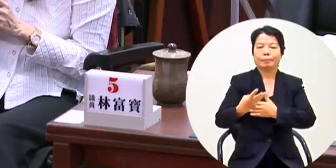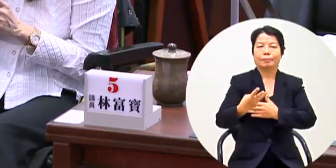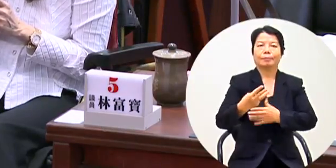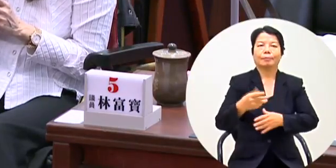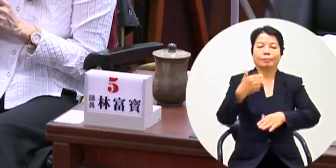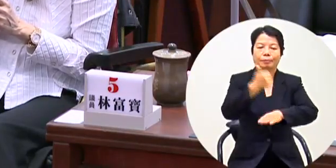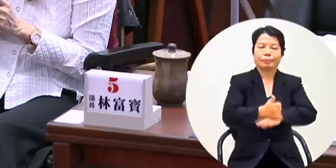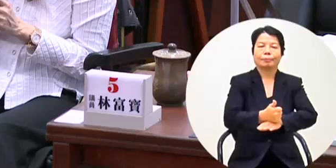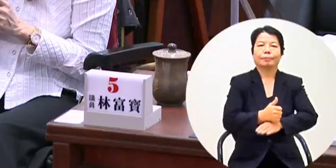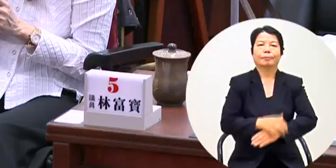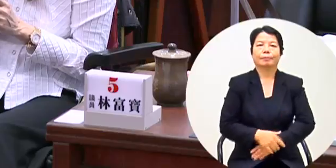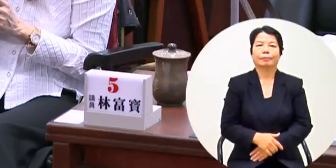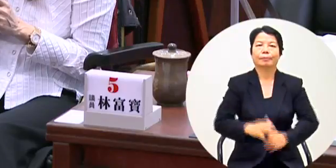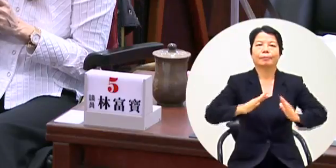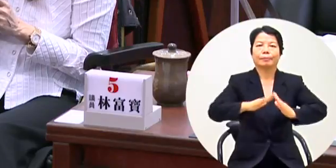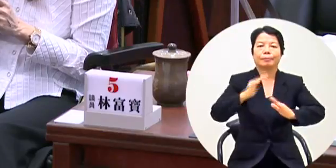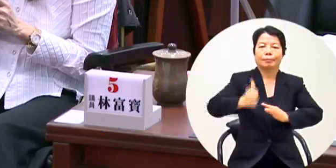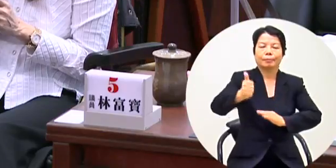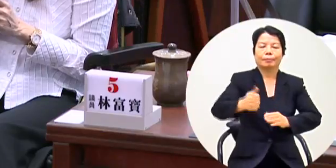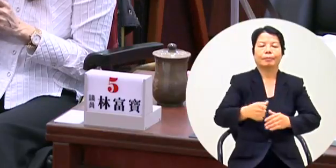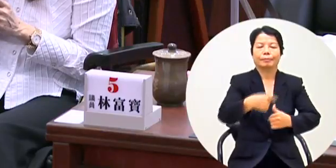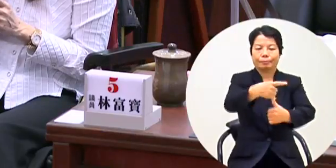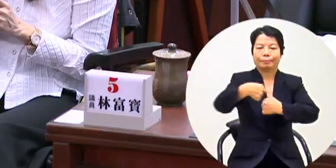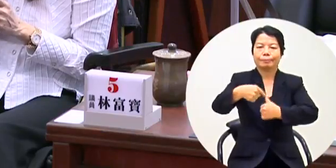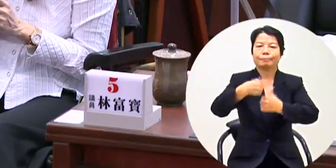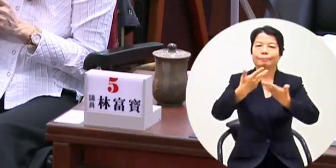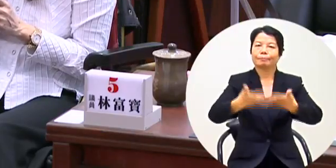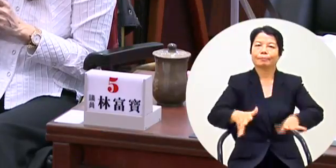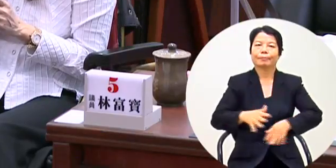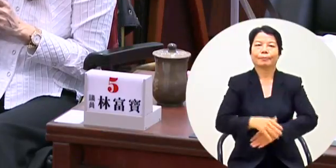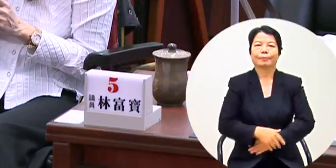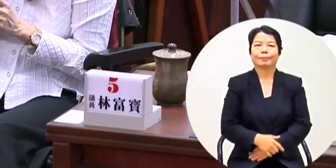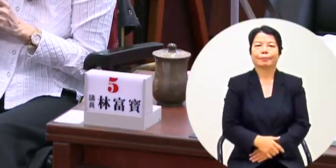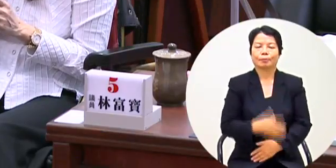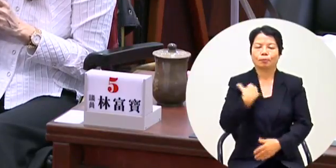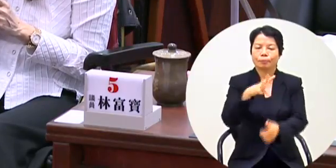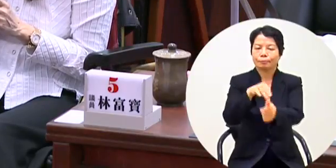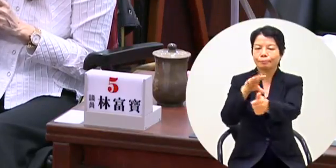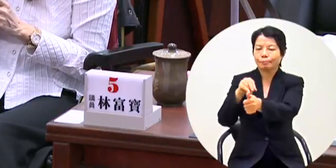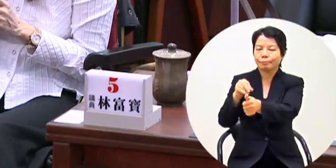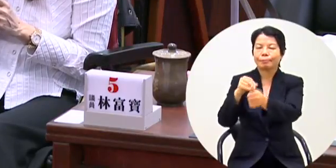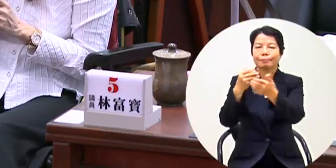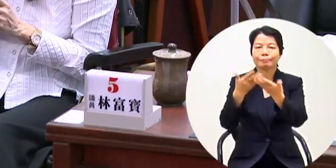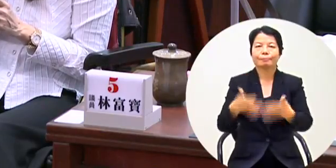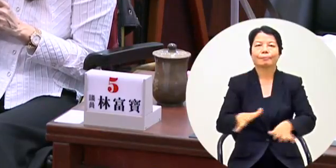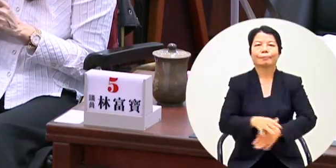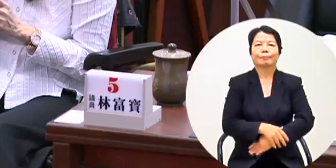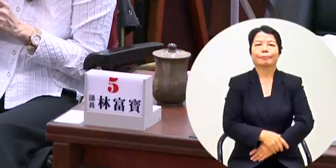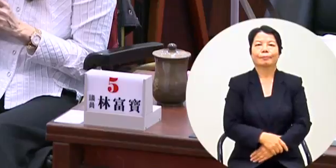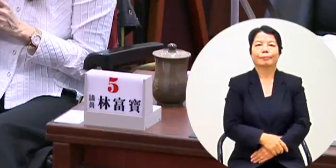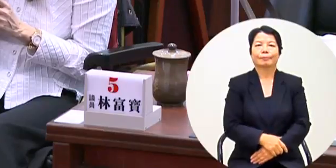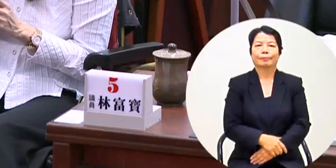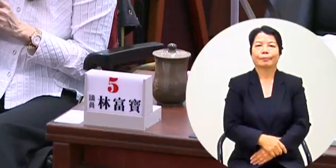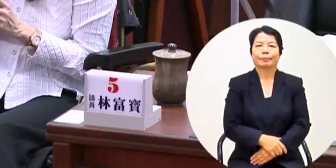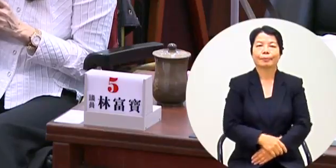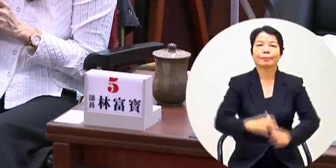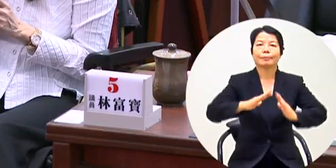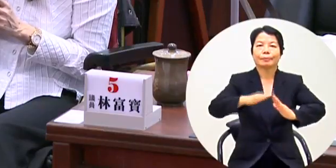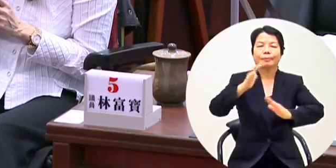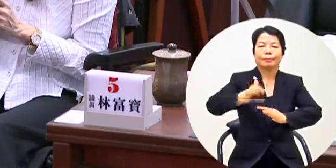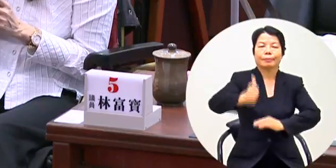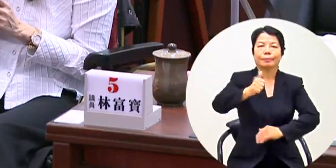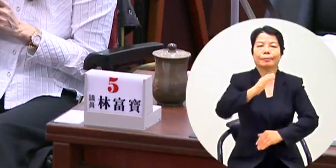个指导，那我在这当中学习很多，所以我想市长是我们高雄的大家